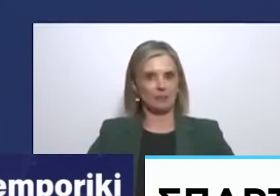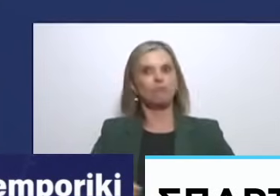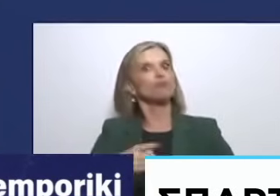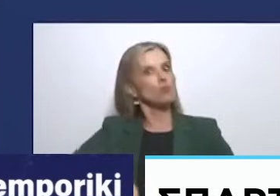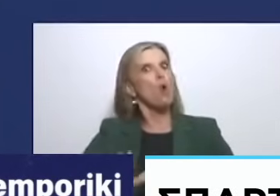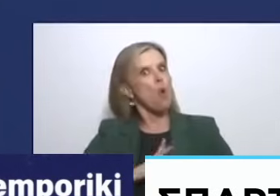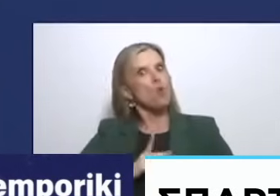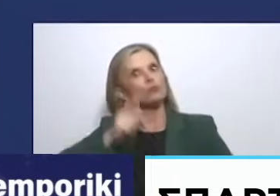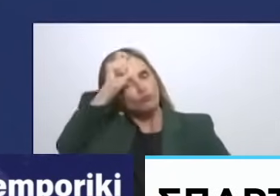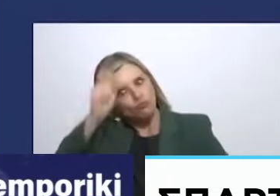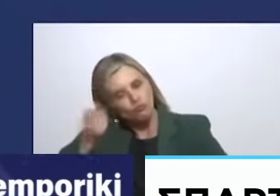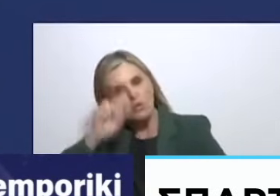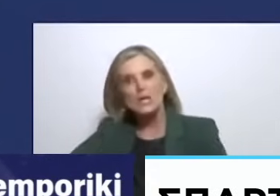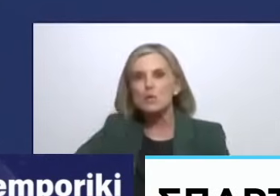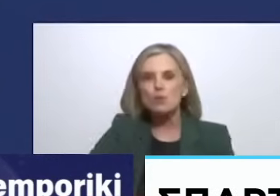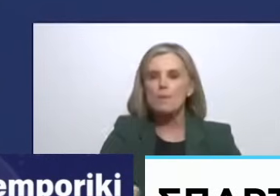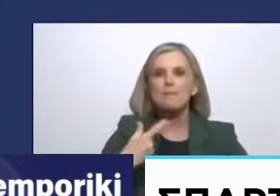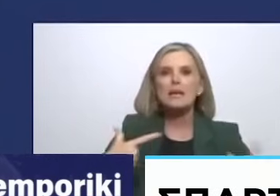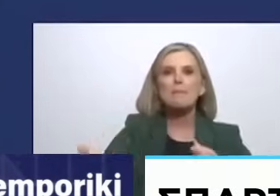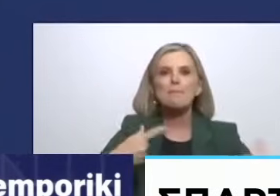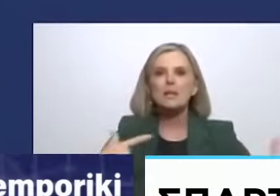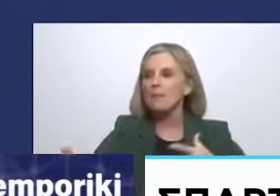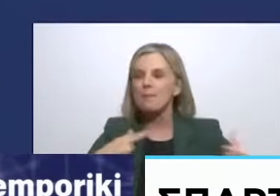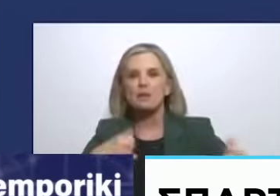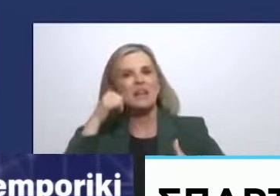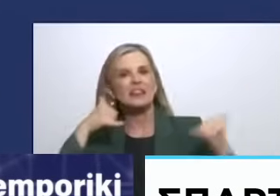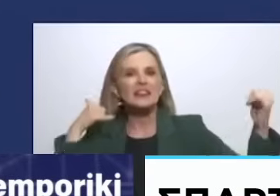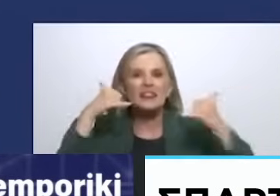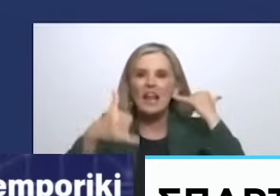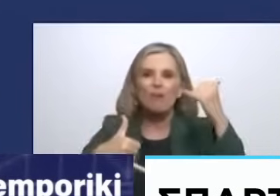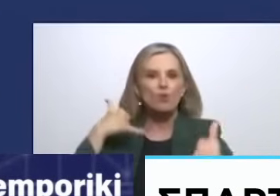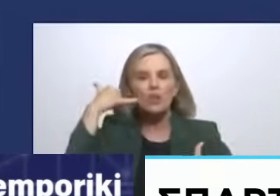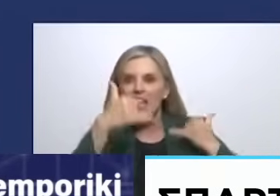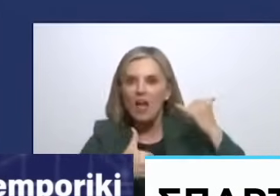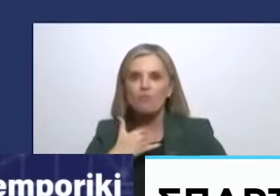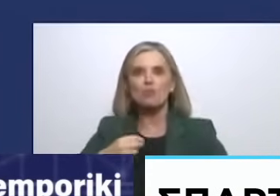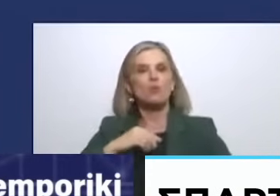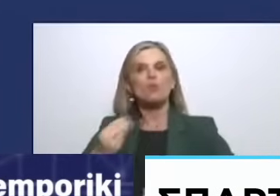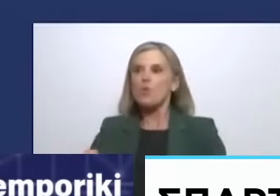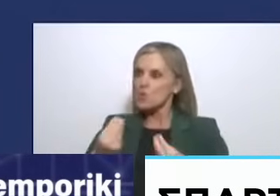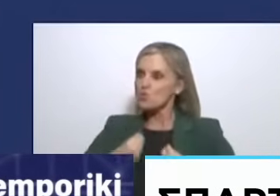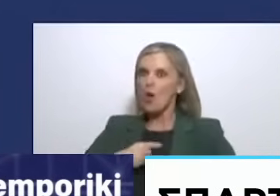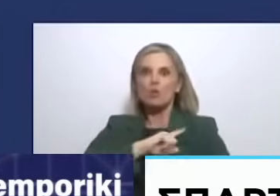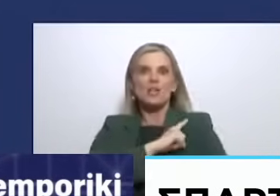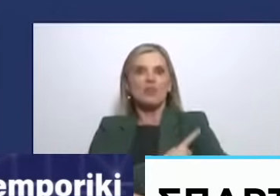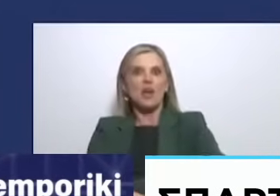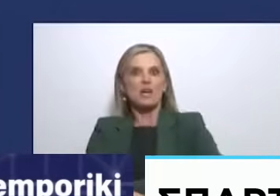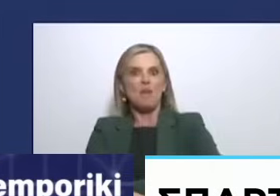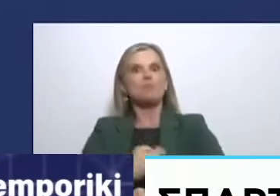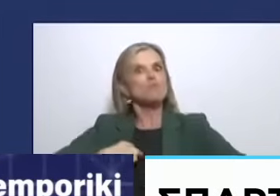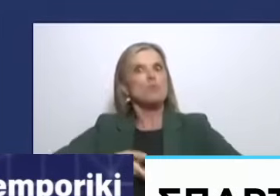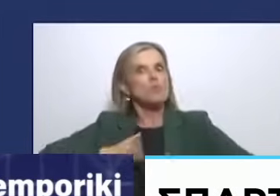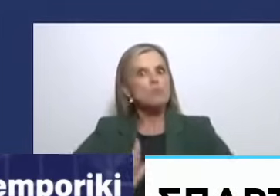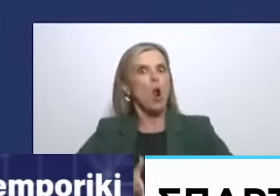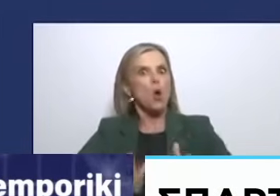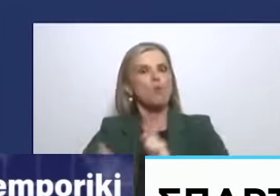ιδιότητα. Άρα θα μπορούσε αυτή η κίνηση να έχει αυτή τη στρατηγική σημασία, ούτως ώστε να εξασφαλίσει ο κύριος Στίνγκας ότι δεν